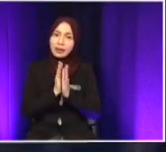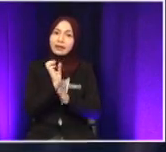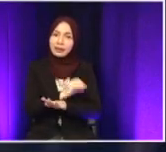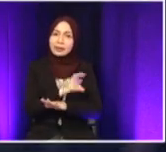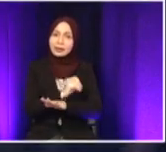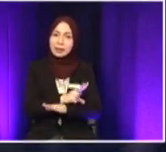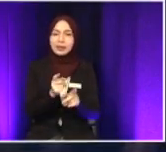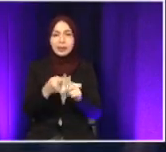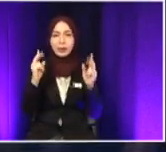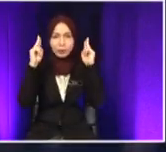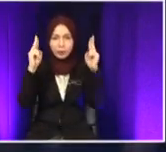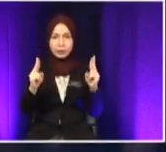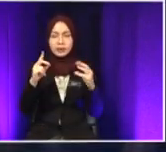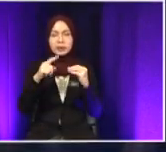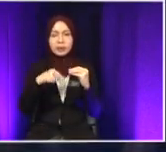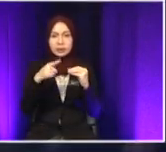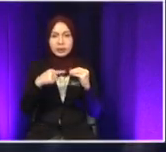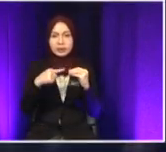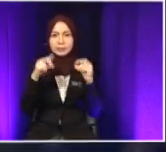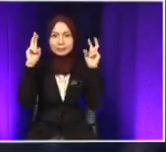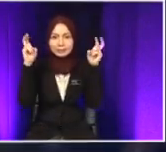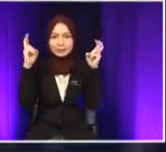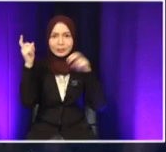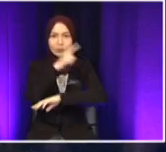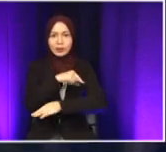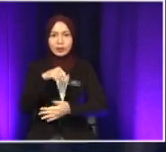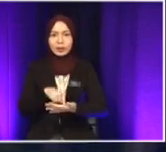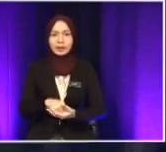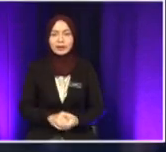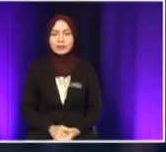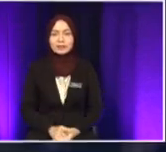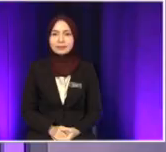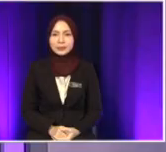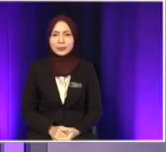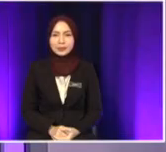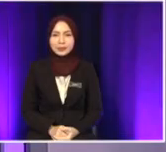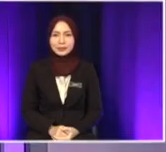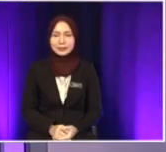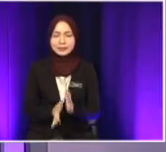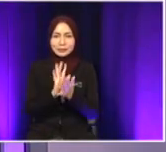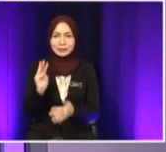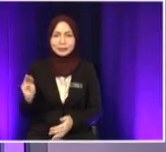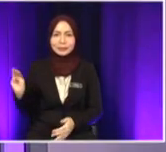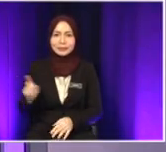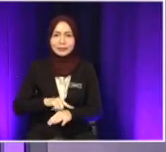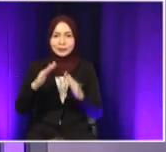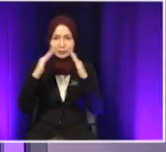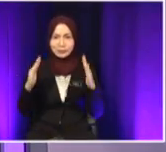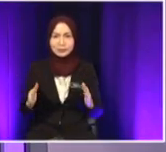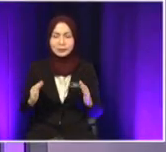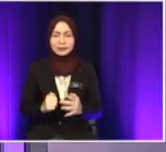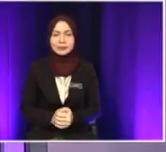topi berbicara kita pada hari ini berkaitan dengan hiburan dalam Islam Jadi murid-murid di rumah